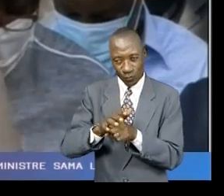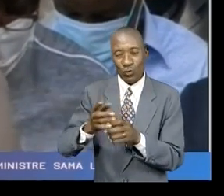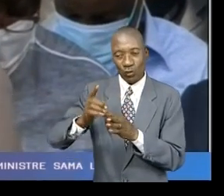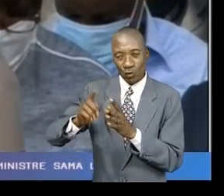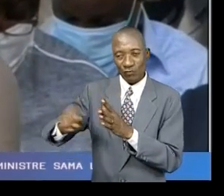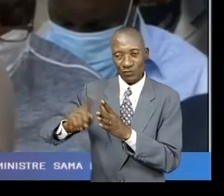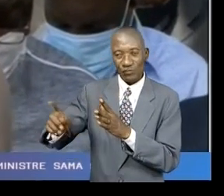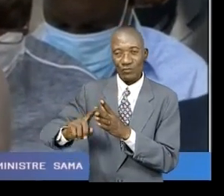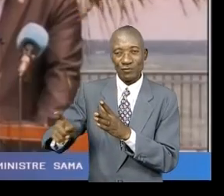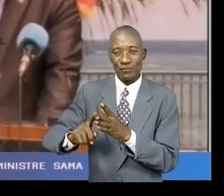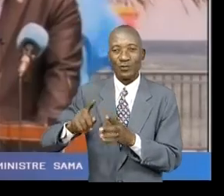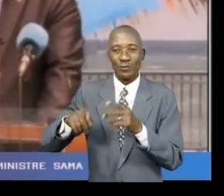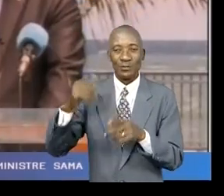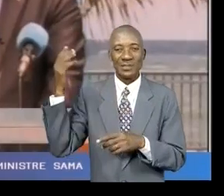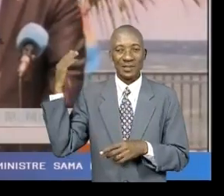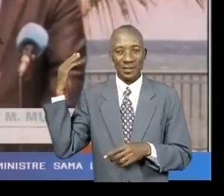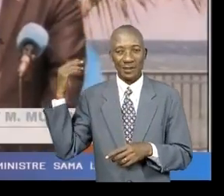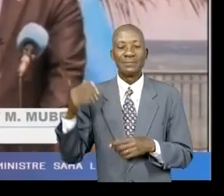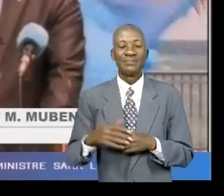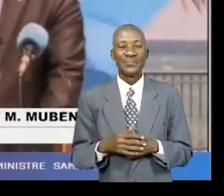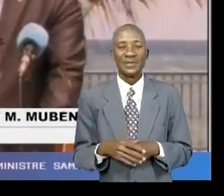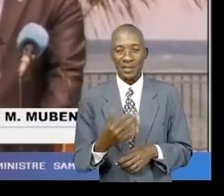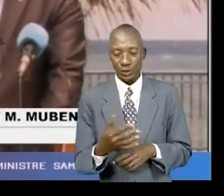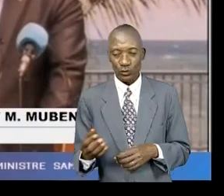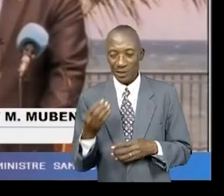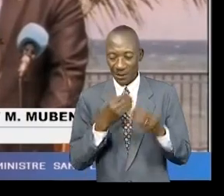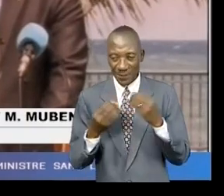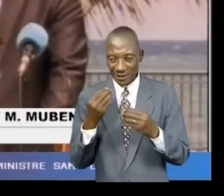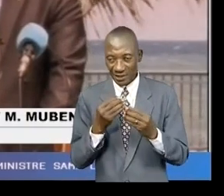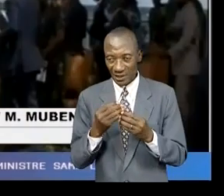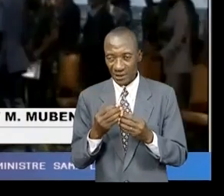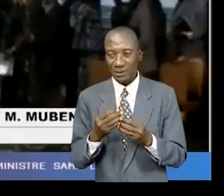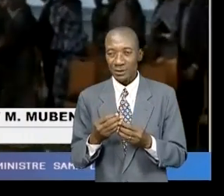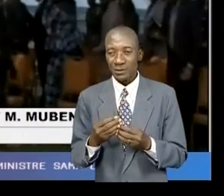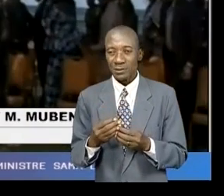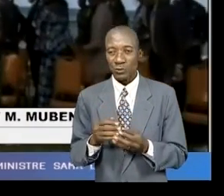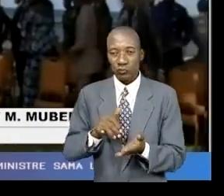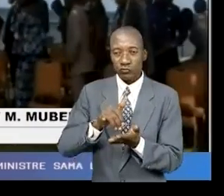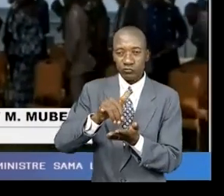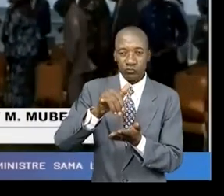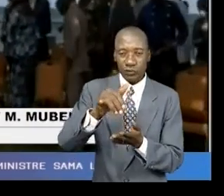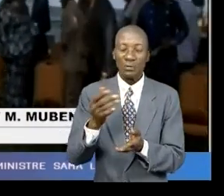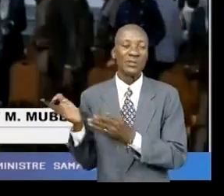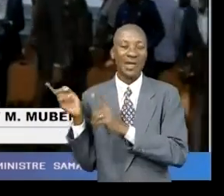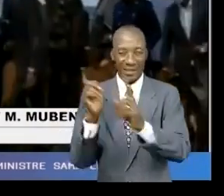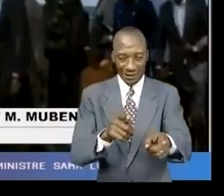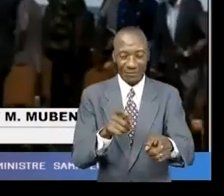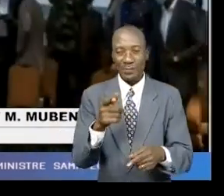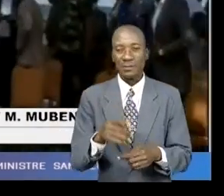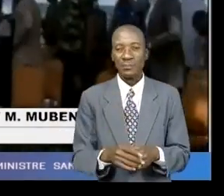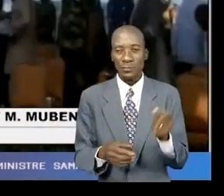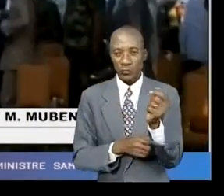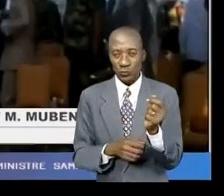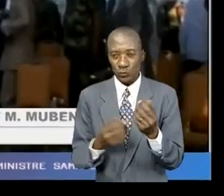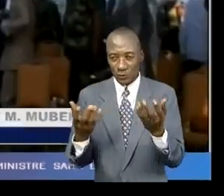ministre est que les aides alimentaires arrivent à destination. Jean-Michel Sama Lukone Kenge promet des sanctions contre tous ceux qui seront tentés de